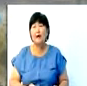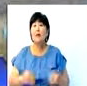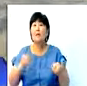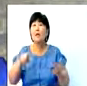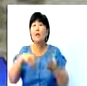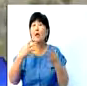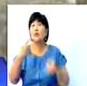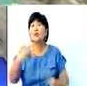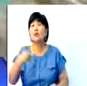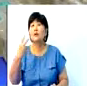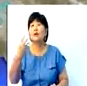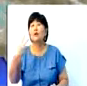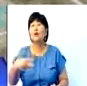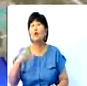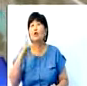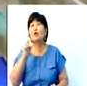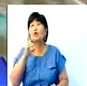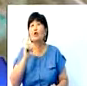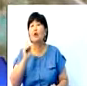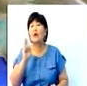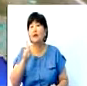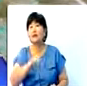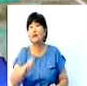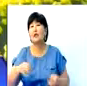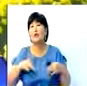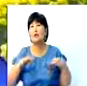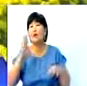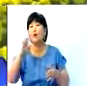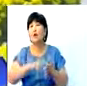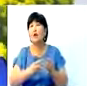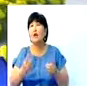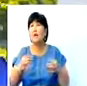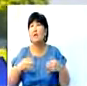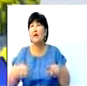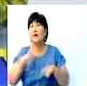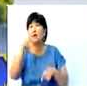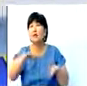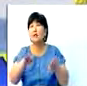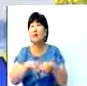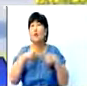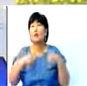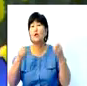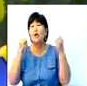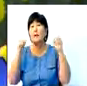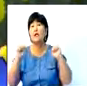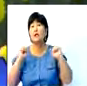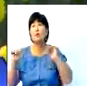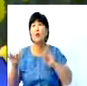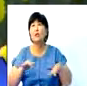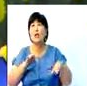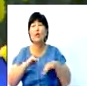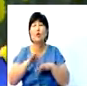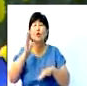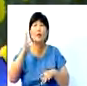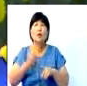Биыл қала күні 22 мен 30 қыркүйек аралығында аталып өтіледі деп жоспарлануда. Мерейлі мерекеде жылдағы дәстүрге сай түрлі мәдени спорттық шаралар